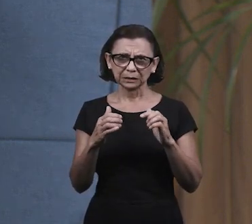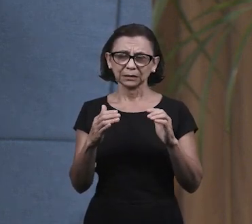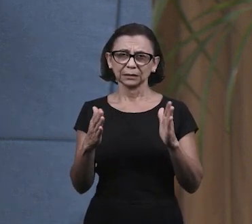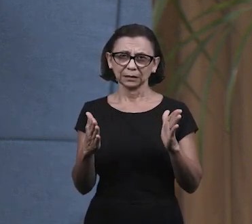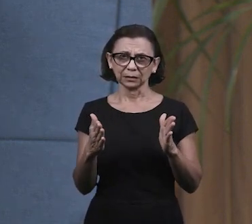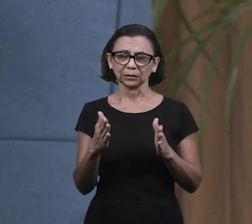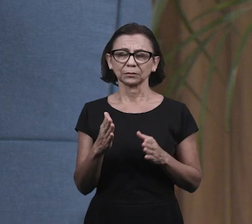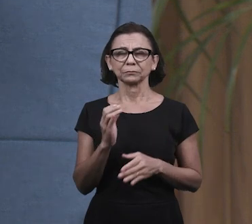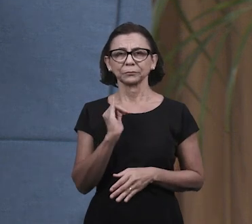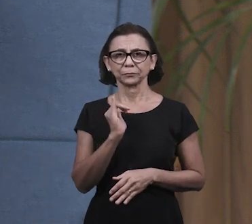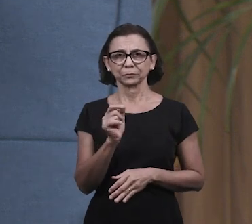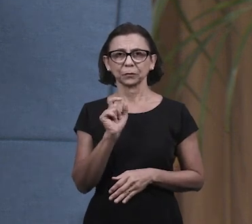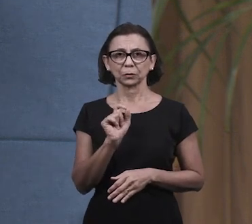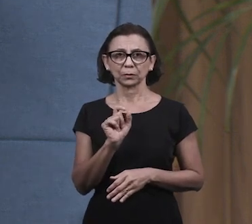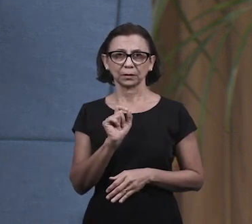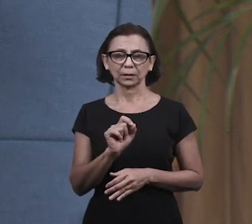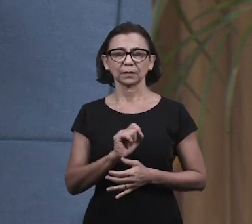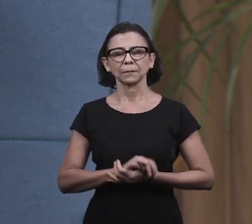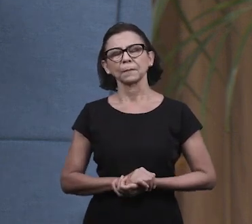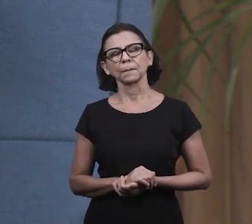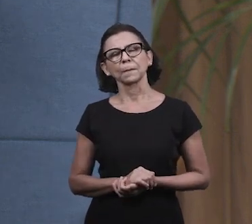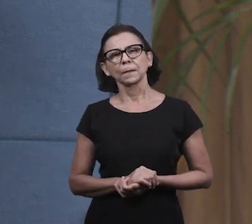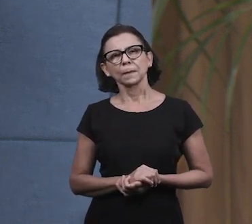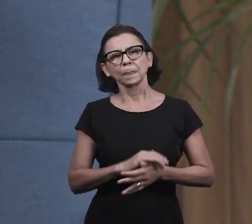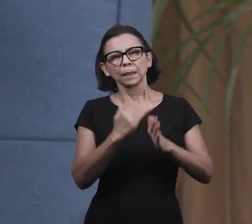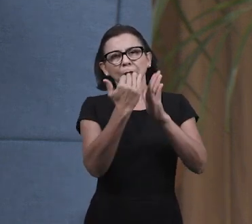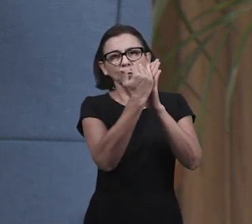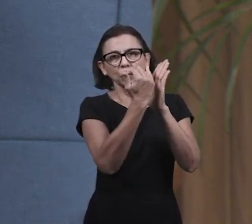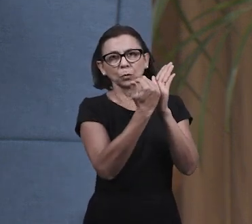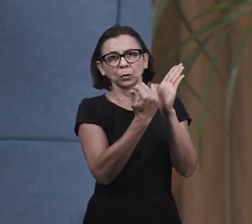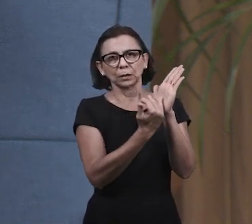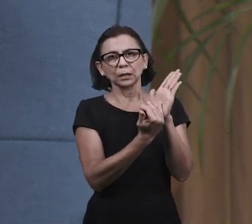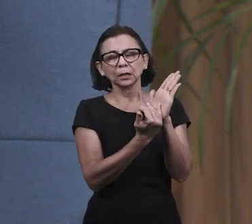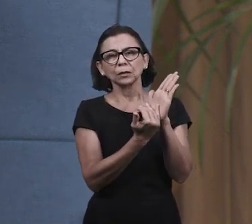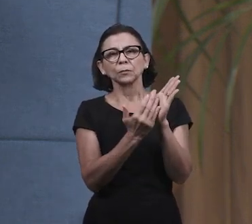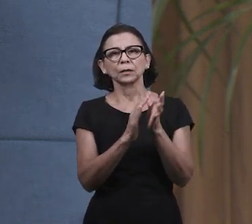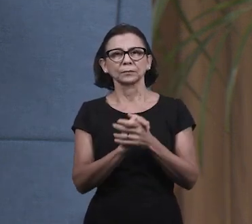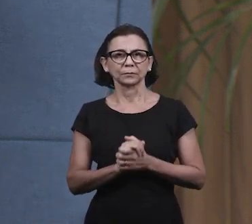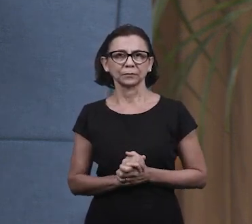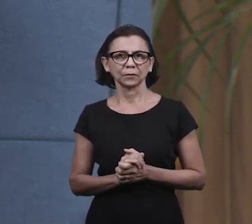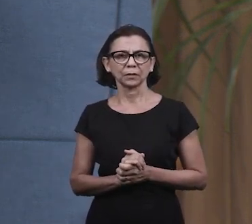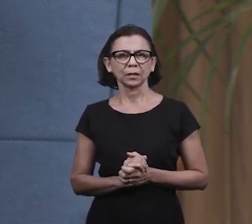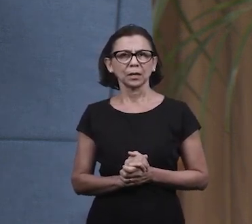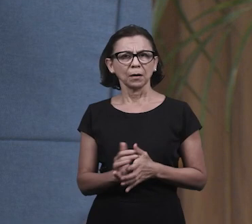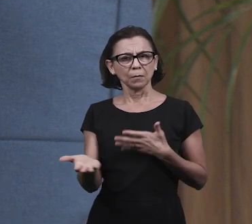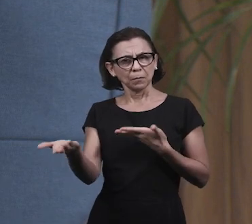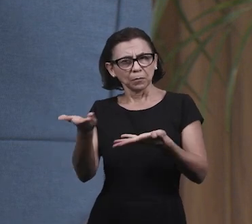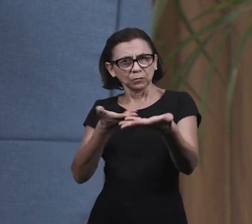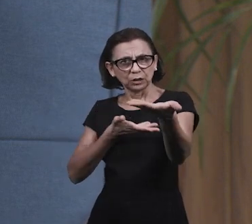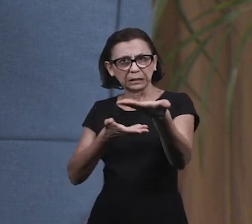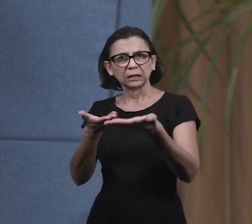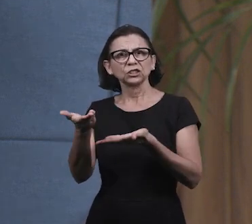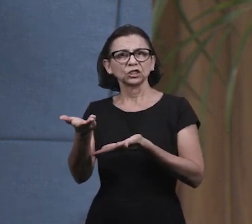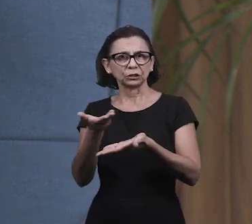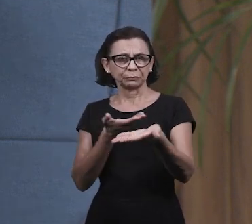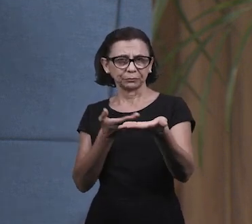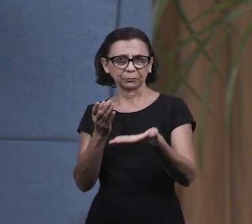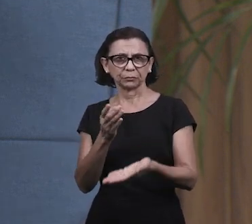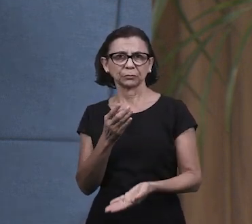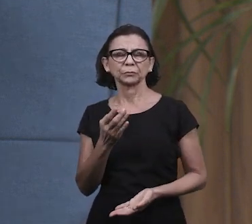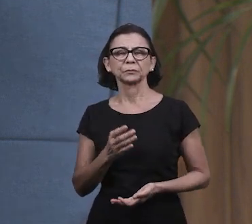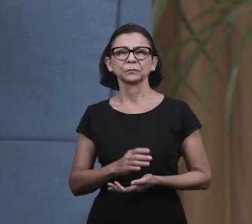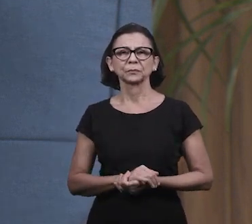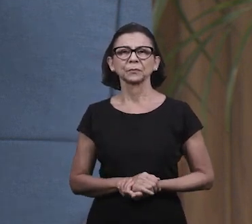Manaïm. Et à partir de maintenant, dans le début de ce volet, je veux vous dire le suivant. C'est dans cette programmation, elle